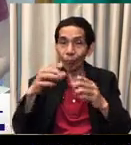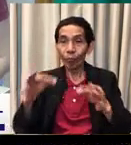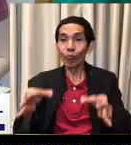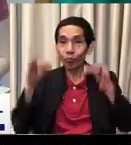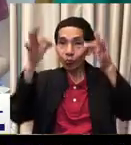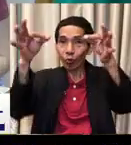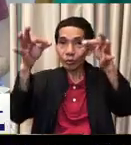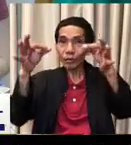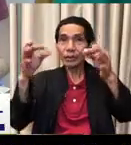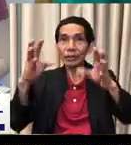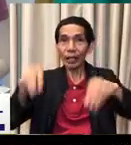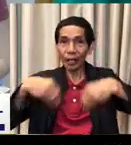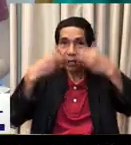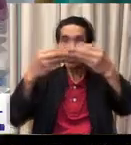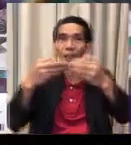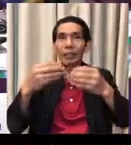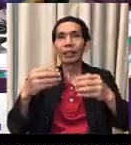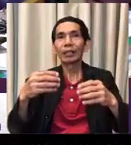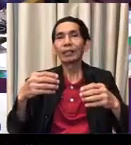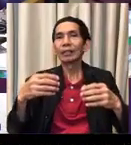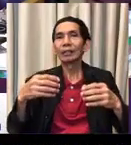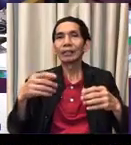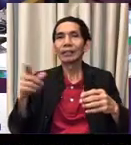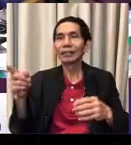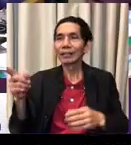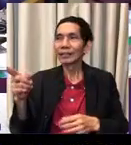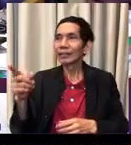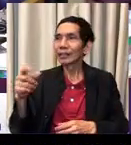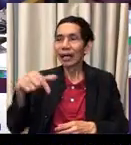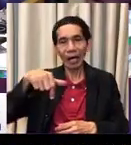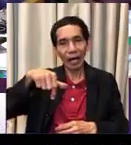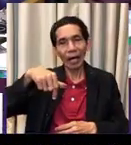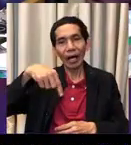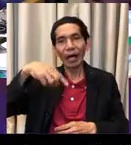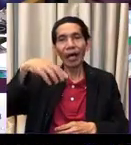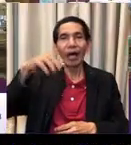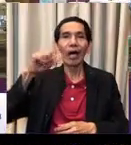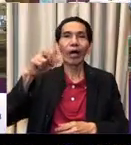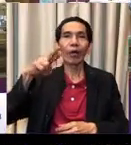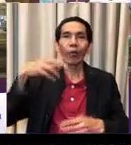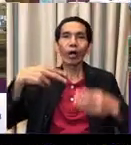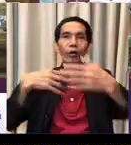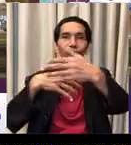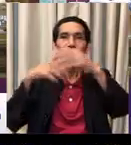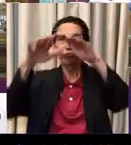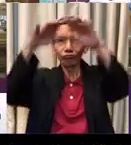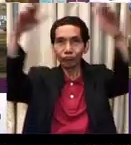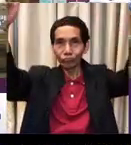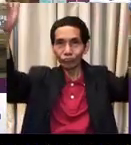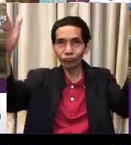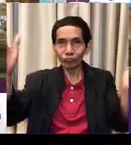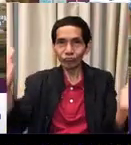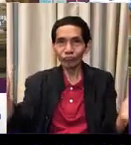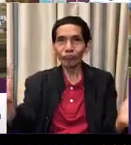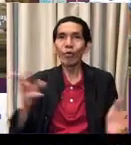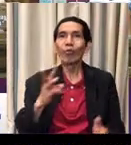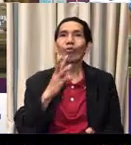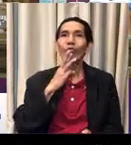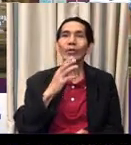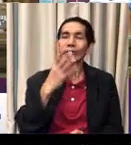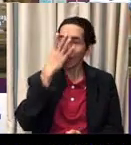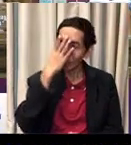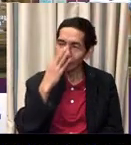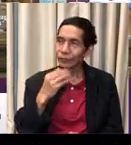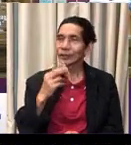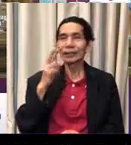to. Nagbigay sa akin ng aquarium to, eh. Pakikita ko sa inyo yung aquarium. Ang ganda-ganda. Nakatulog ako